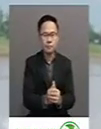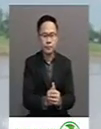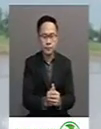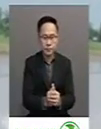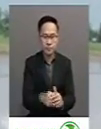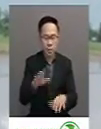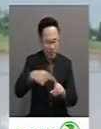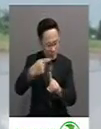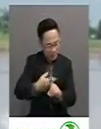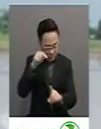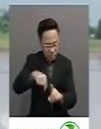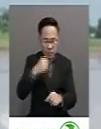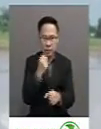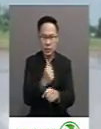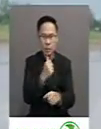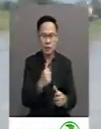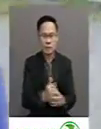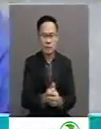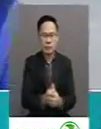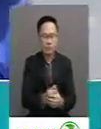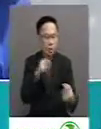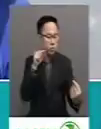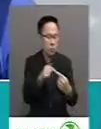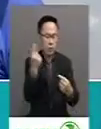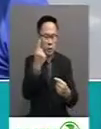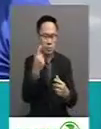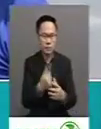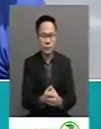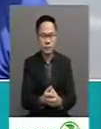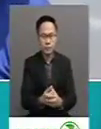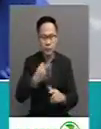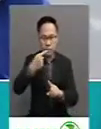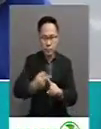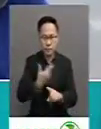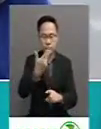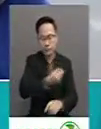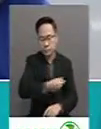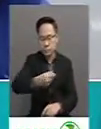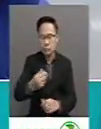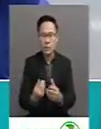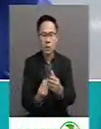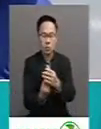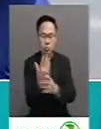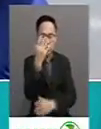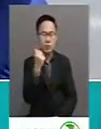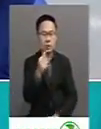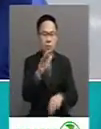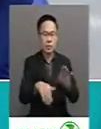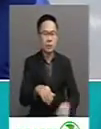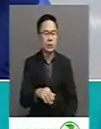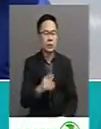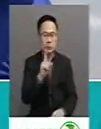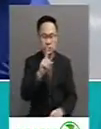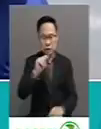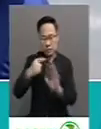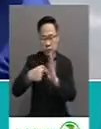านี้นะเพราะมีช่วงเดียวแค่นี้เองช่วงพฤษภาเนี่ยคิดจะได้ไร่ละตันกว่าเนี่ยถ้าต่อไปแล้วจะ